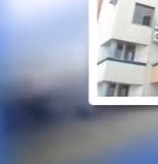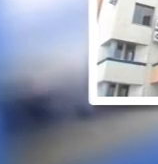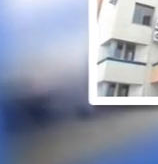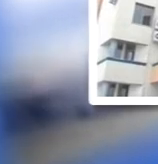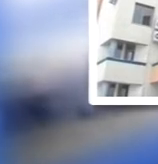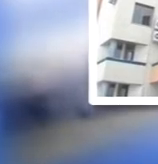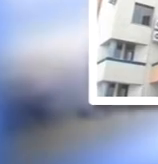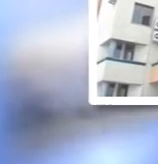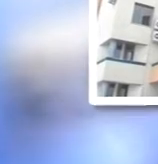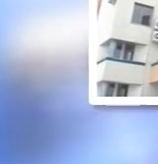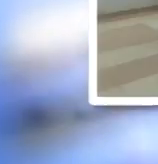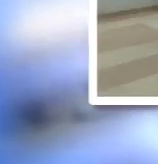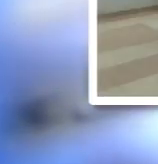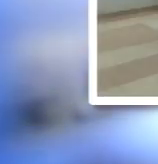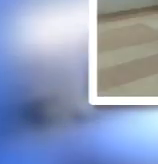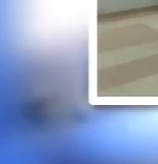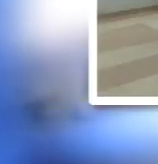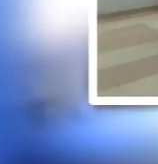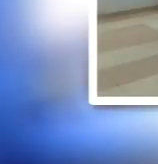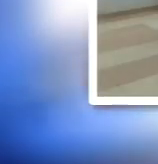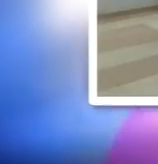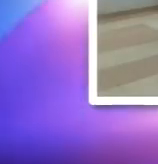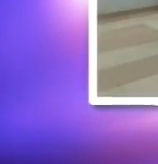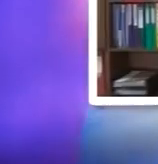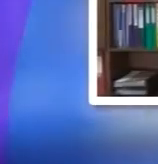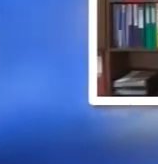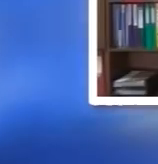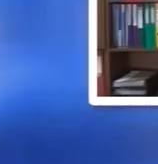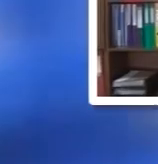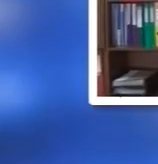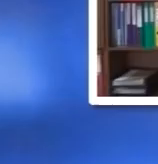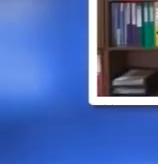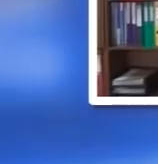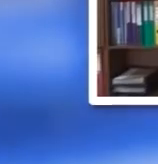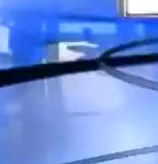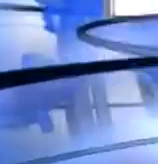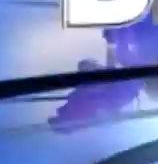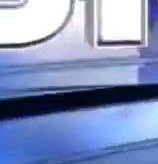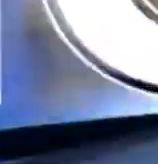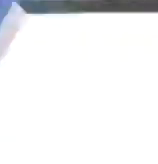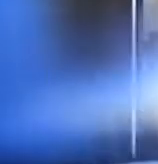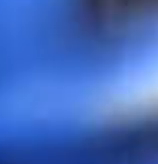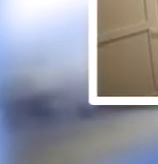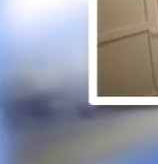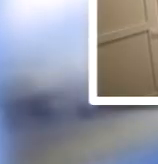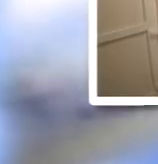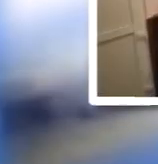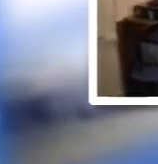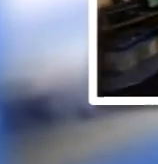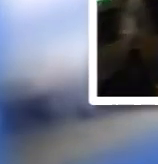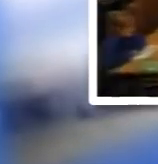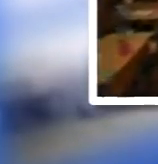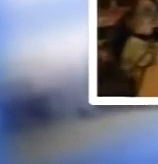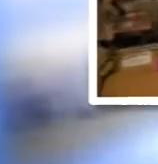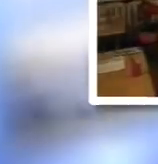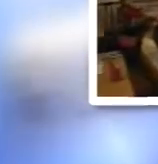На Тернопільщині цьогоріч побільшало вакансій для пошуковців роботи. Проте рівень безробіття зріс. На Тернопільщині